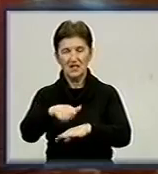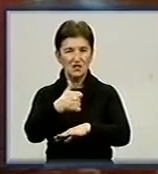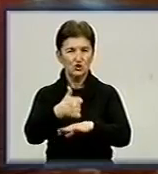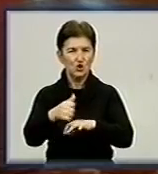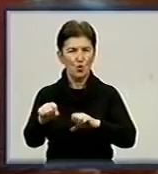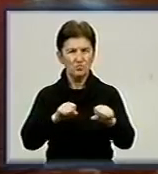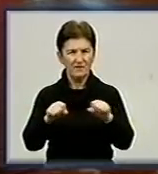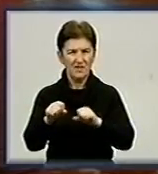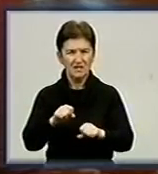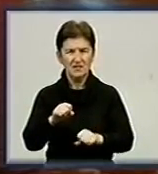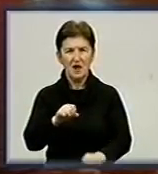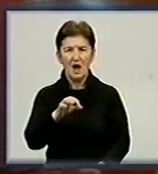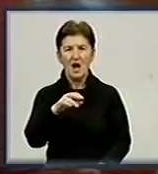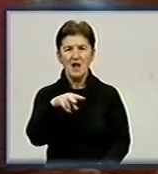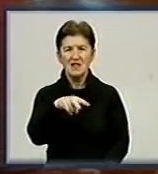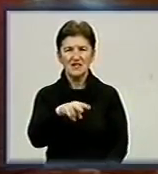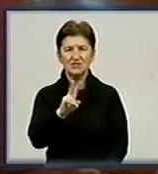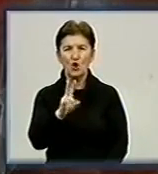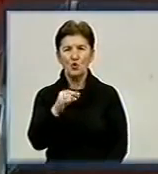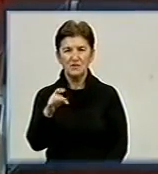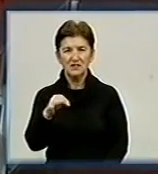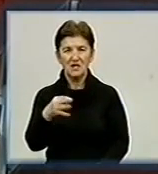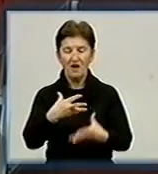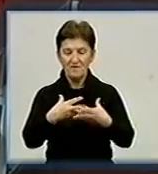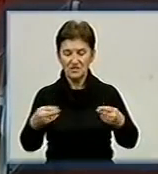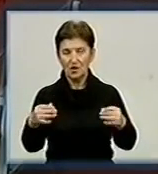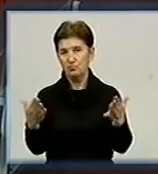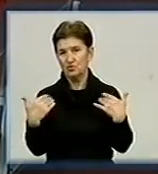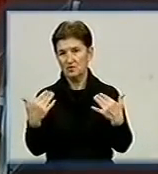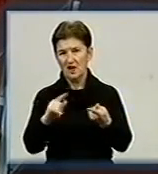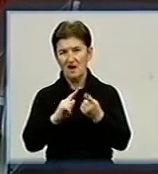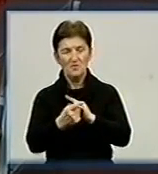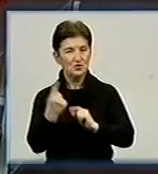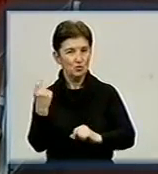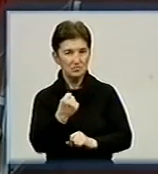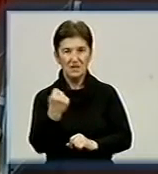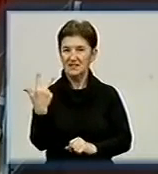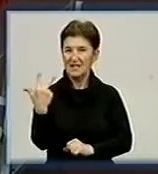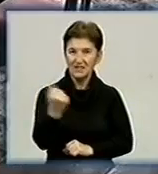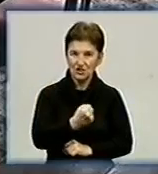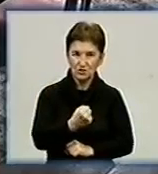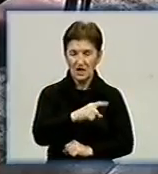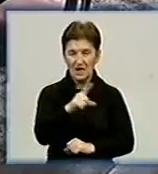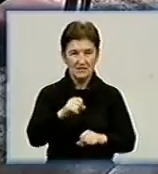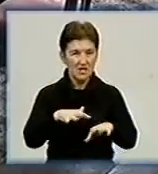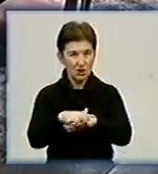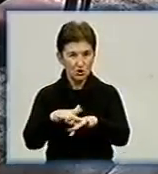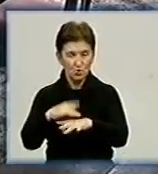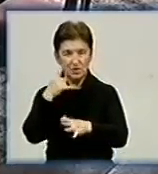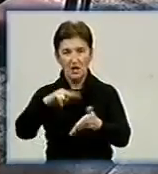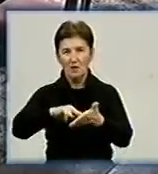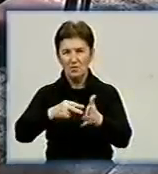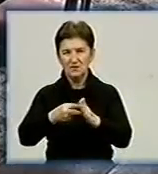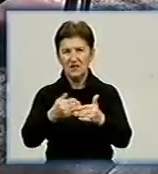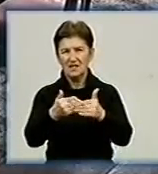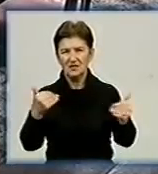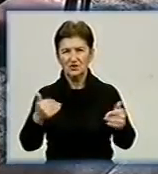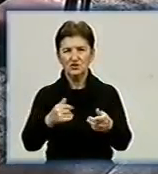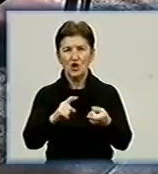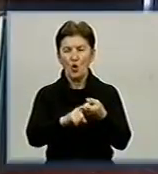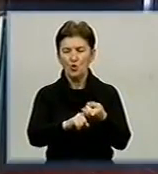управління освіти Лариса Костенко. Весною учні відпочиватимуть замість одного тижня три. За рахунок цього в школах планують раніше відключити